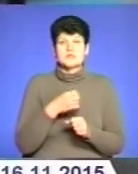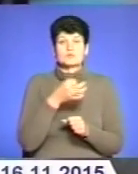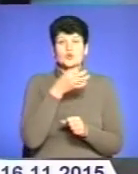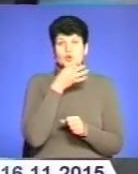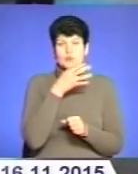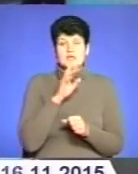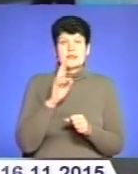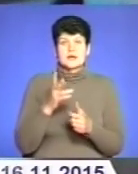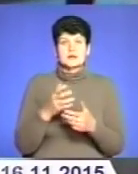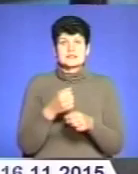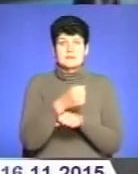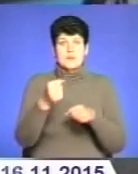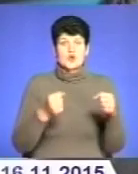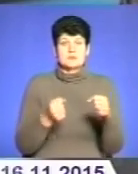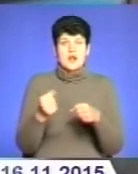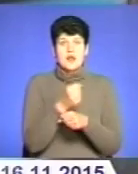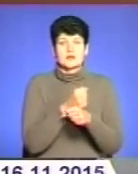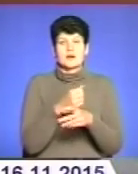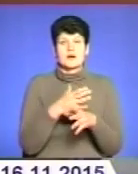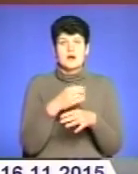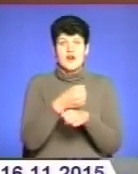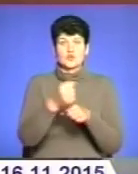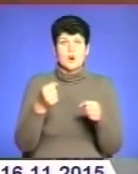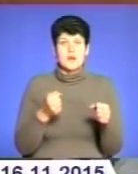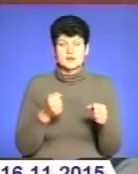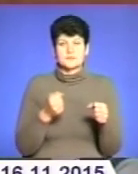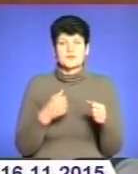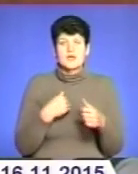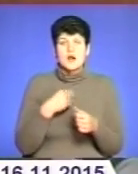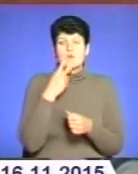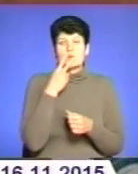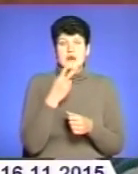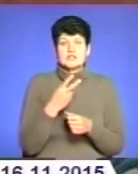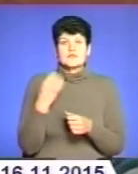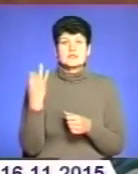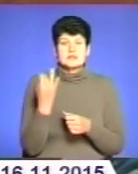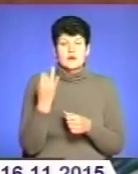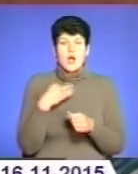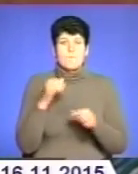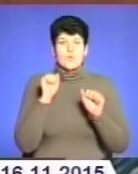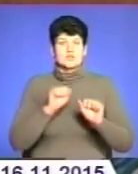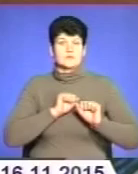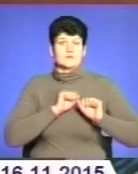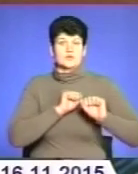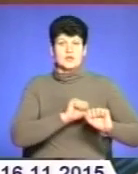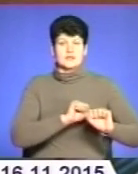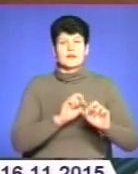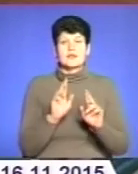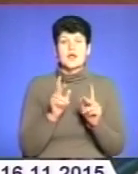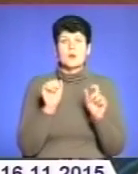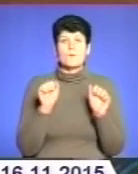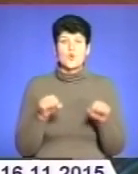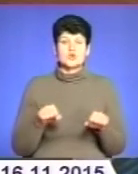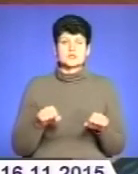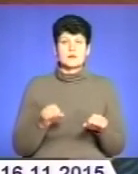як збирали автомат Калашникова. Я побачив дуже цікавого, як можна оборонятися, як можна